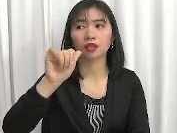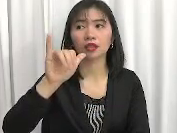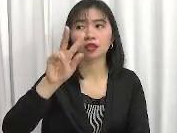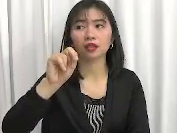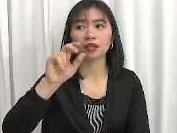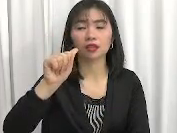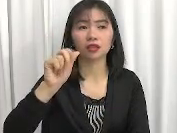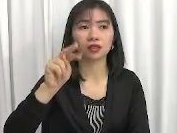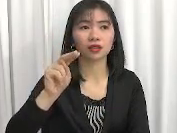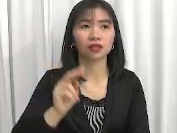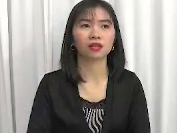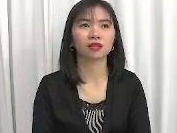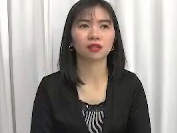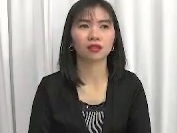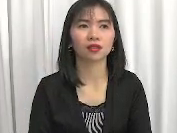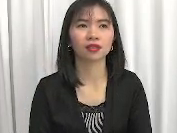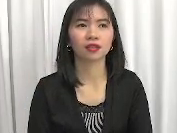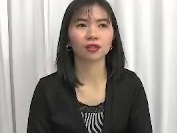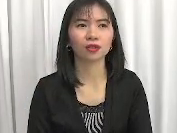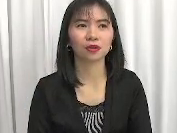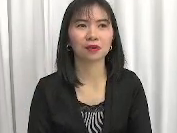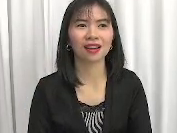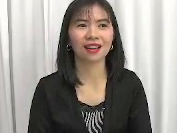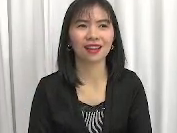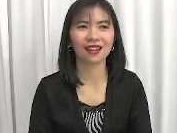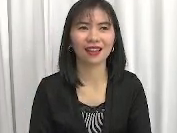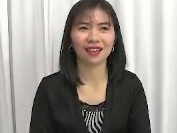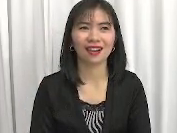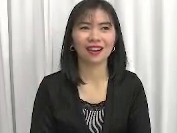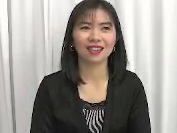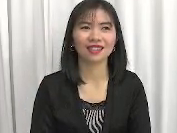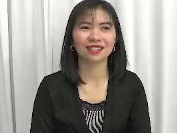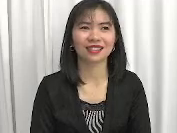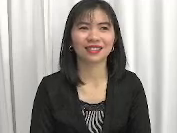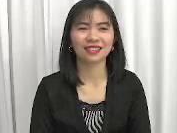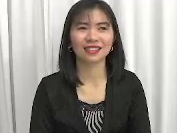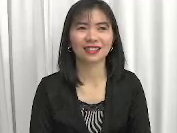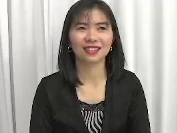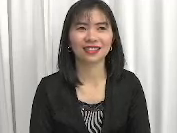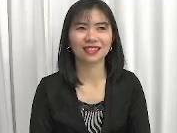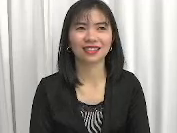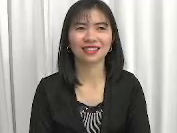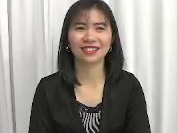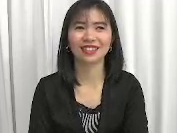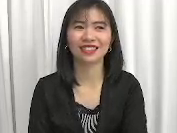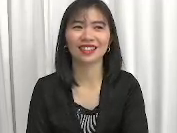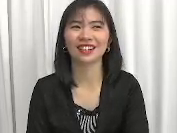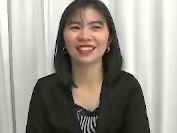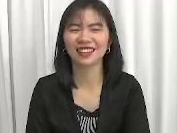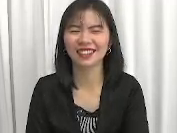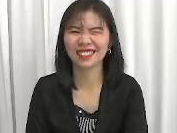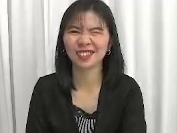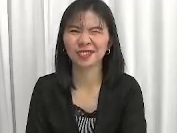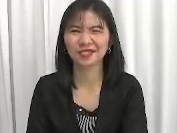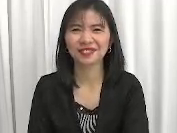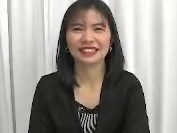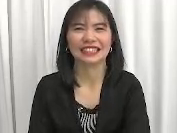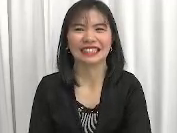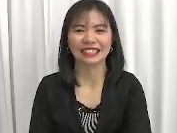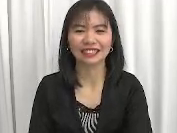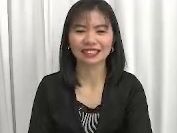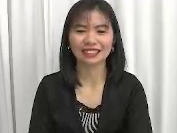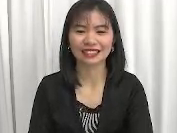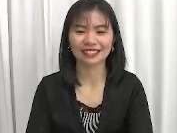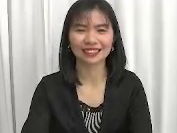Ay, Gumabol. Kabag-anak ko yan. Gumabol. Gumabay ka. Oo, naputol lang ng konti. Ibang spelling lang. Kaya makabag-anak kami